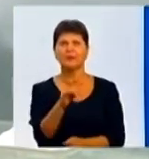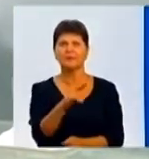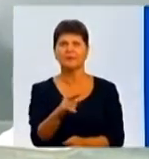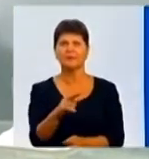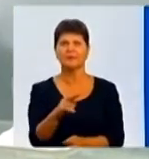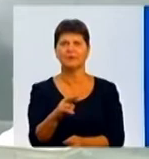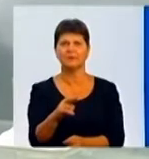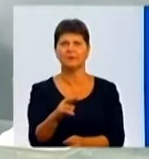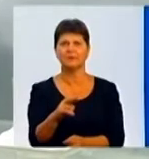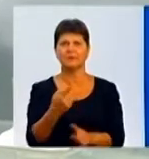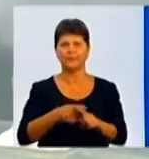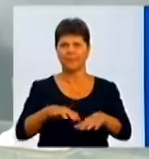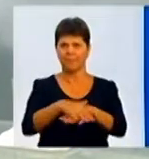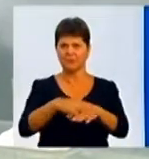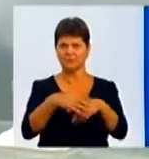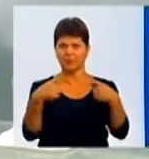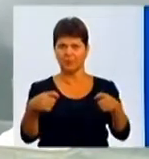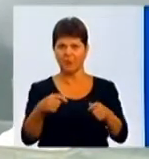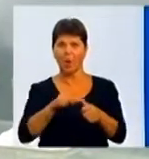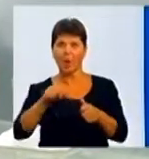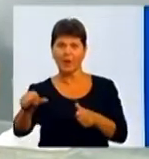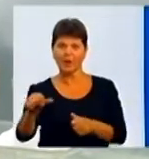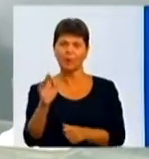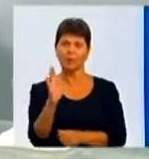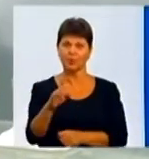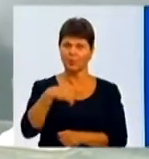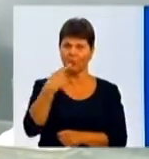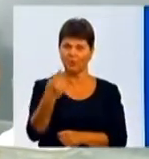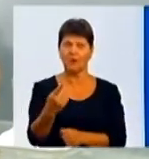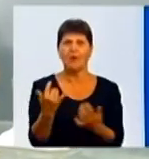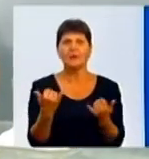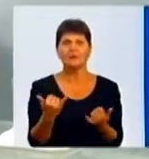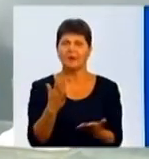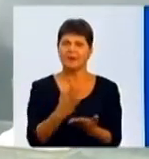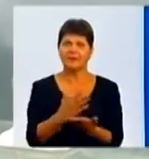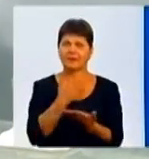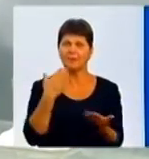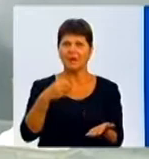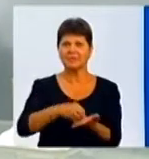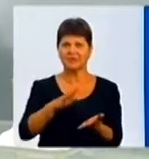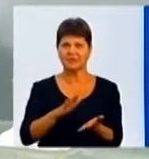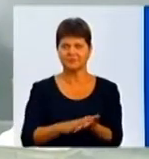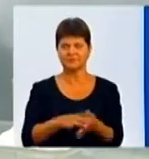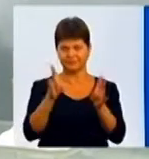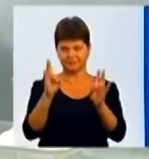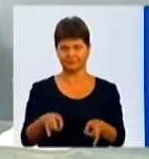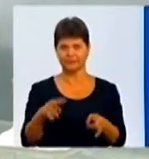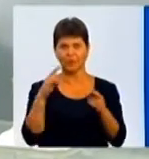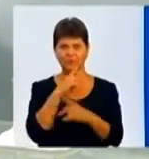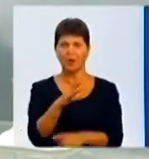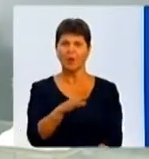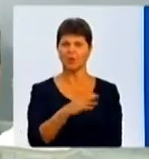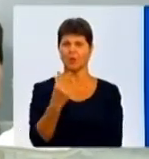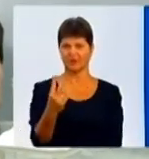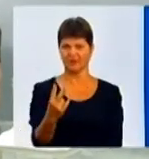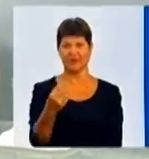активно продають на базарах, про це ми поговоримо окремо. Якою статистика вже є цього року? Чи є якісь зареєстровані випадки отруєння? Було два на